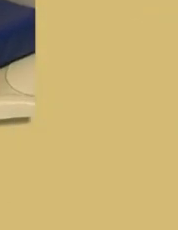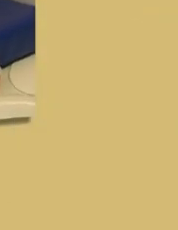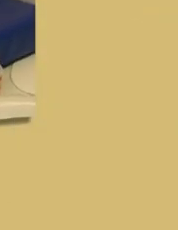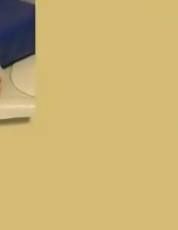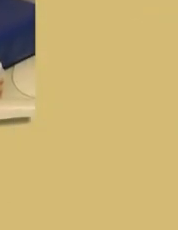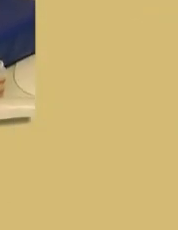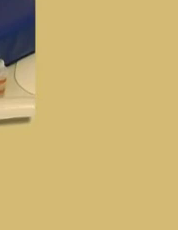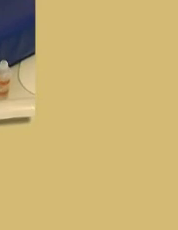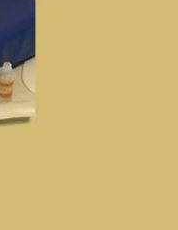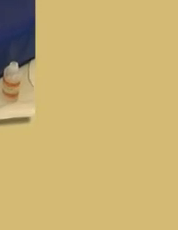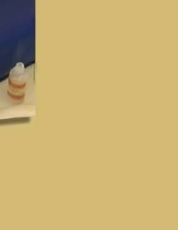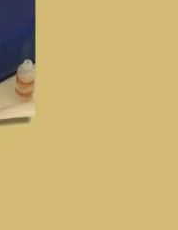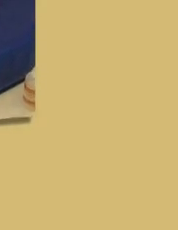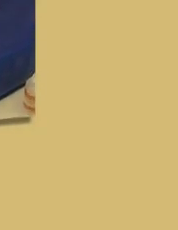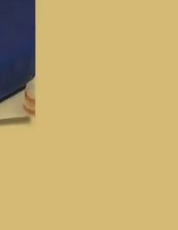Tu donnes ta main?